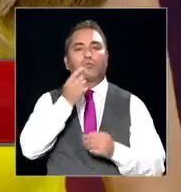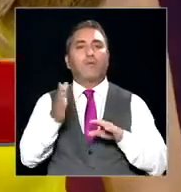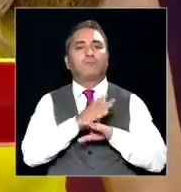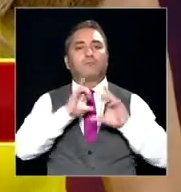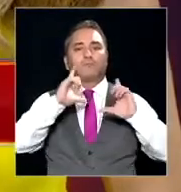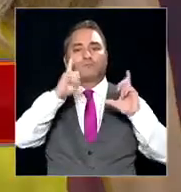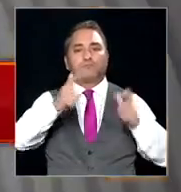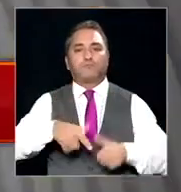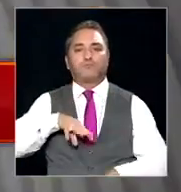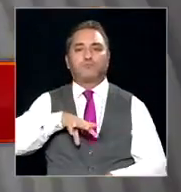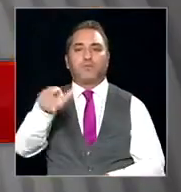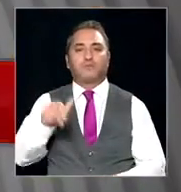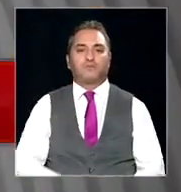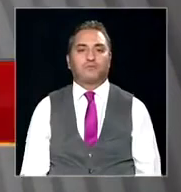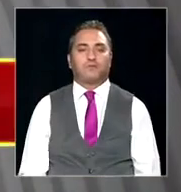karıştılar.